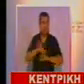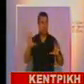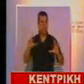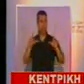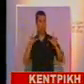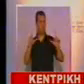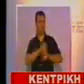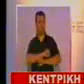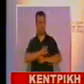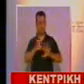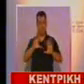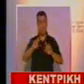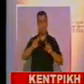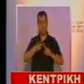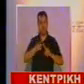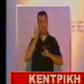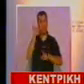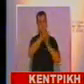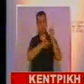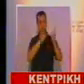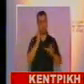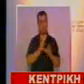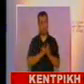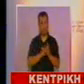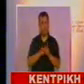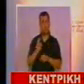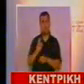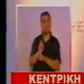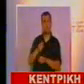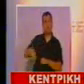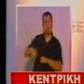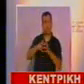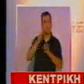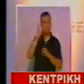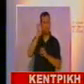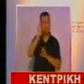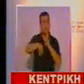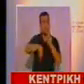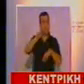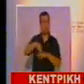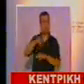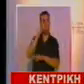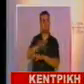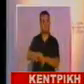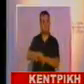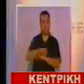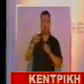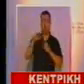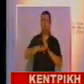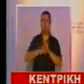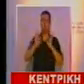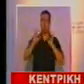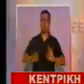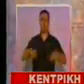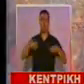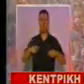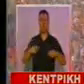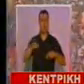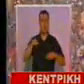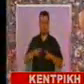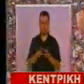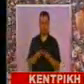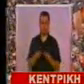και του αντικομμουνισμού προκειμένου να πάρουν την ψήφο τους. Το αστικό πολιτικό σύστημα όμως σάπιζε για τα καλά.